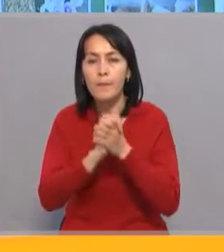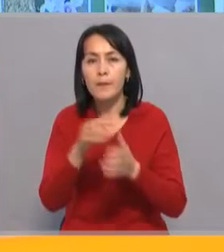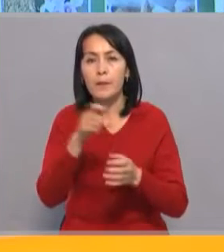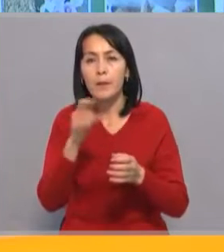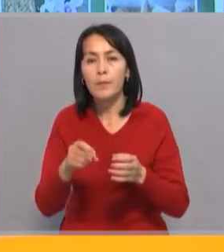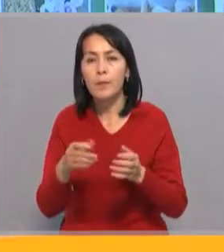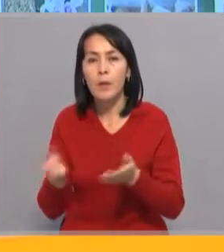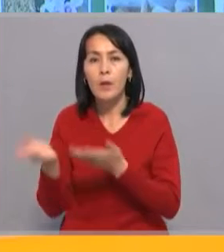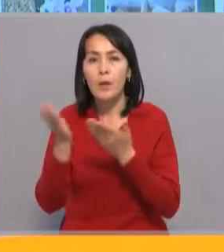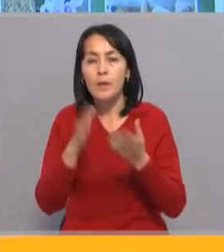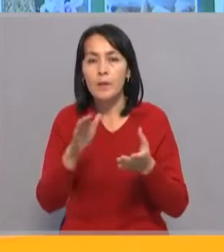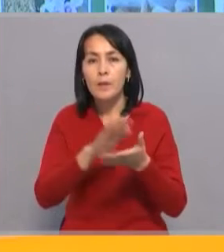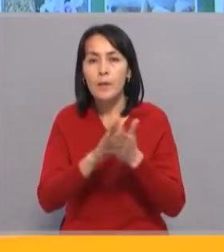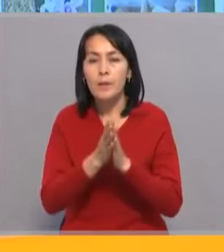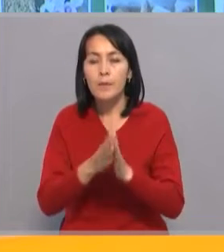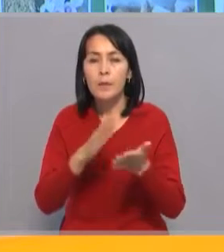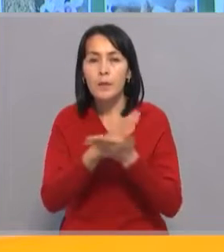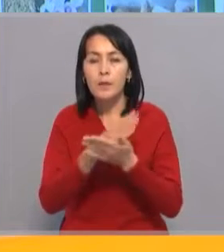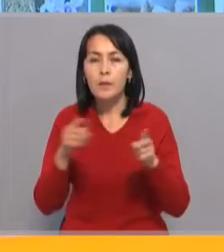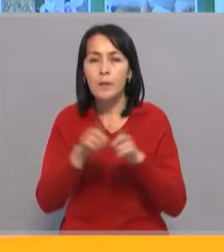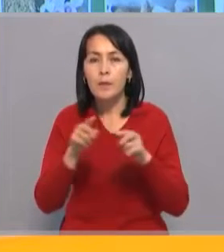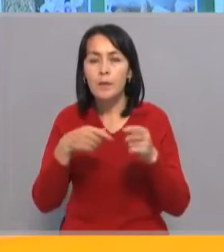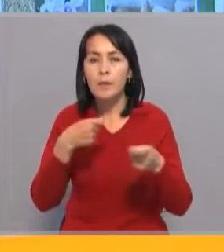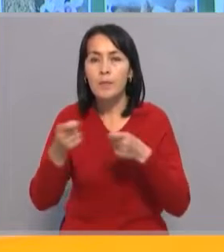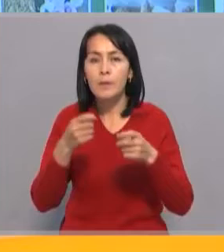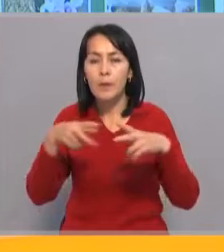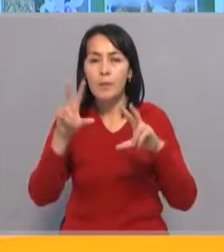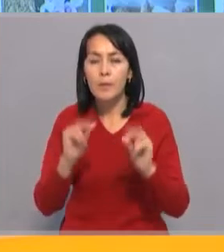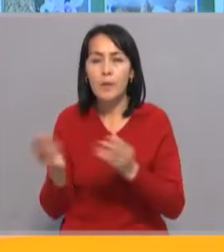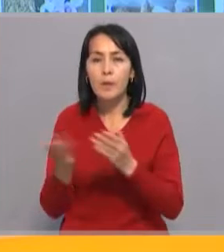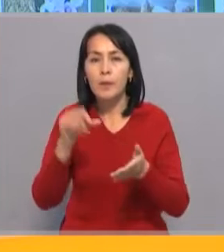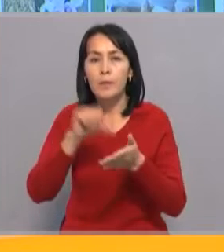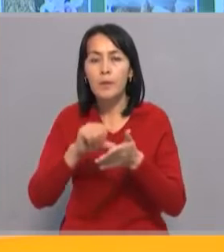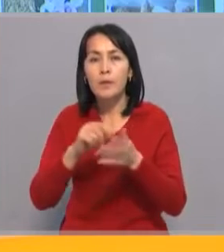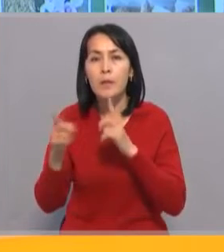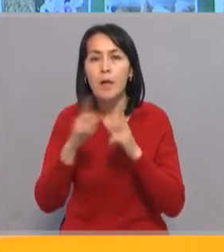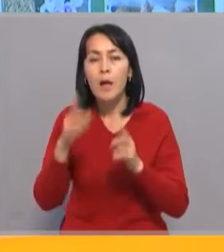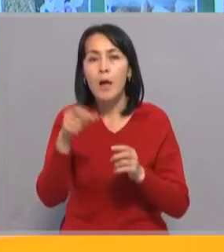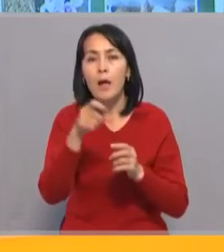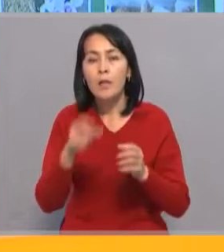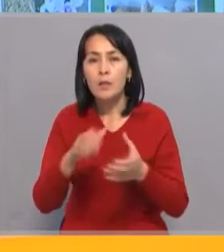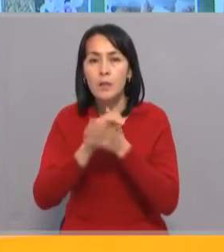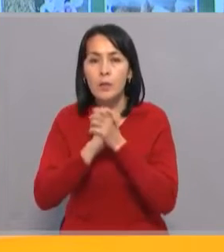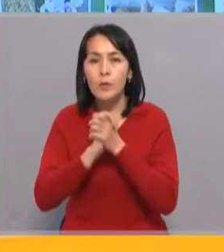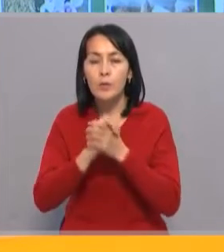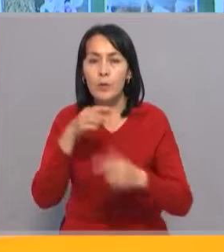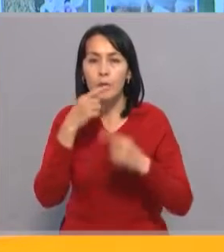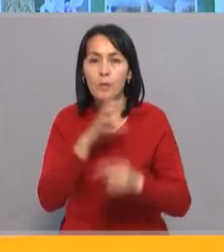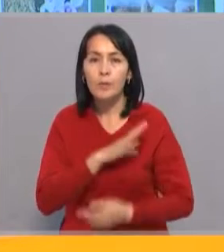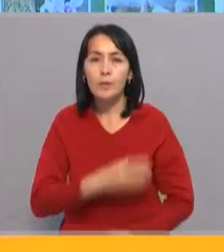мүшелері, қоғамдық келісім мекемесінің қызметкерлері мен басқарма мамандары қатысты. Дөңгелек үстел барысында халықтар достығы сөз болды.